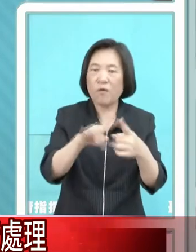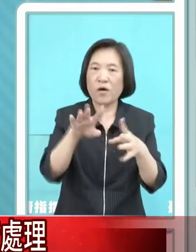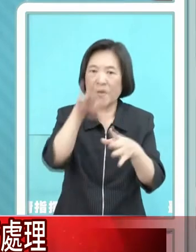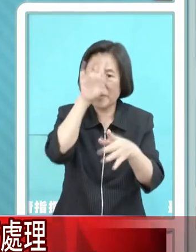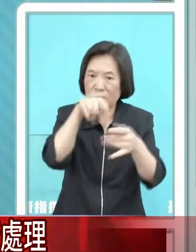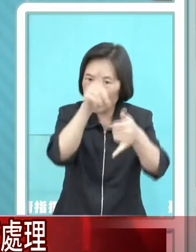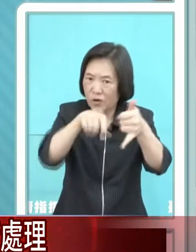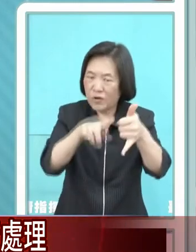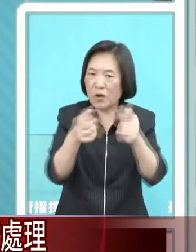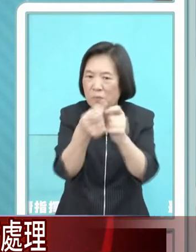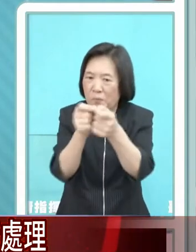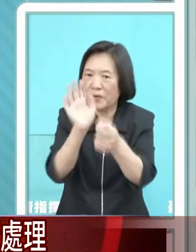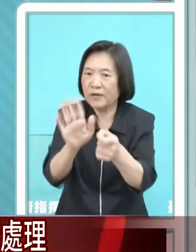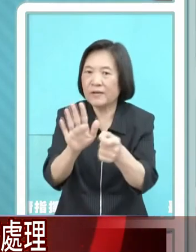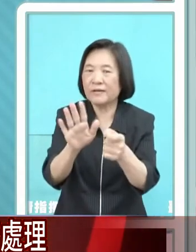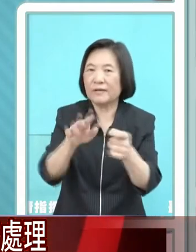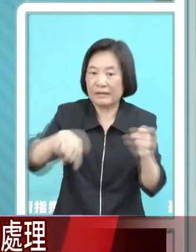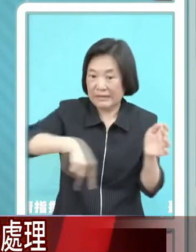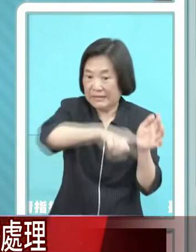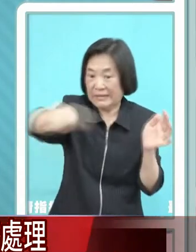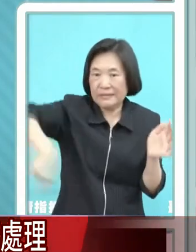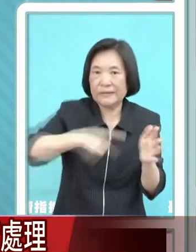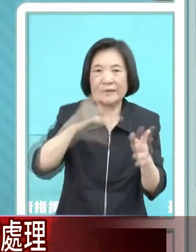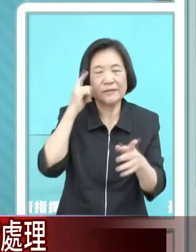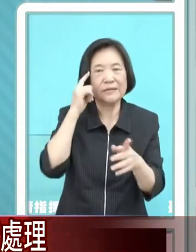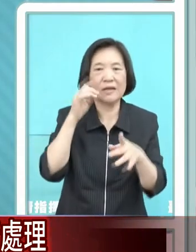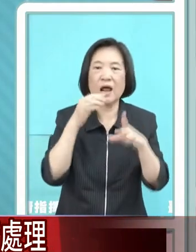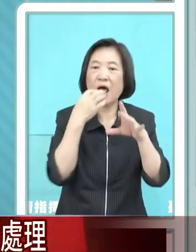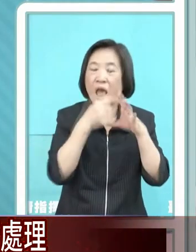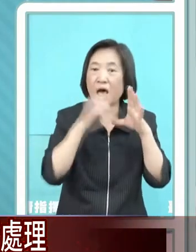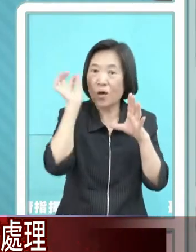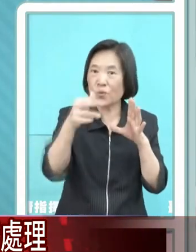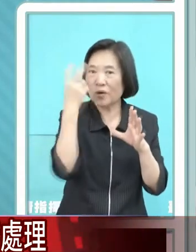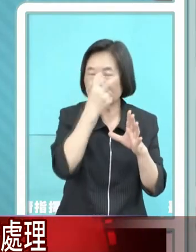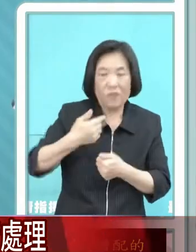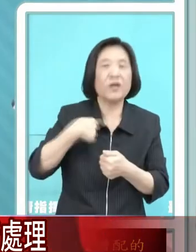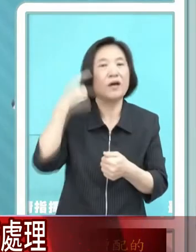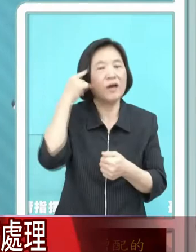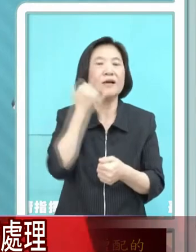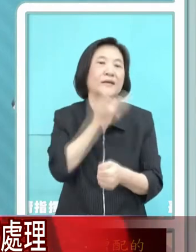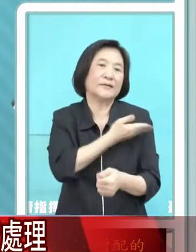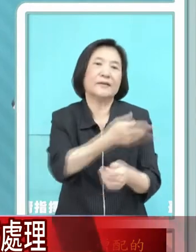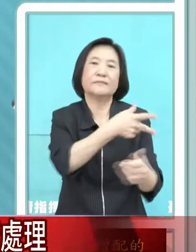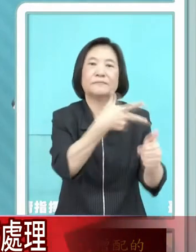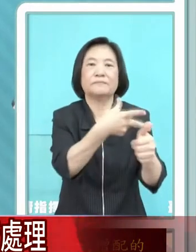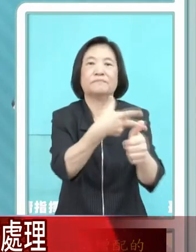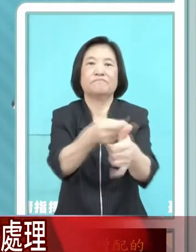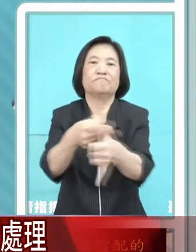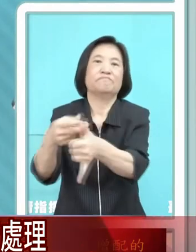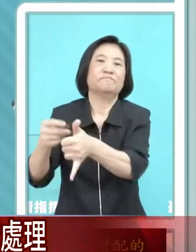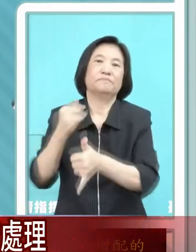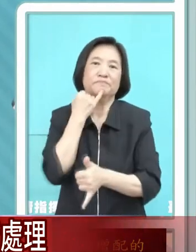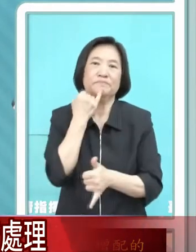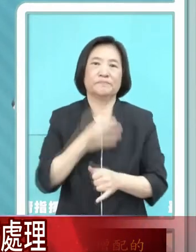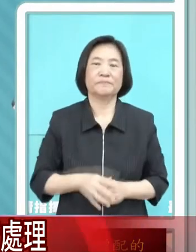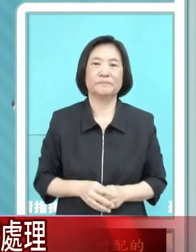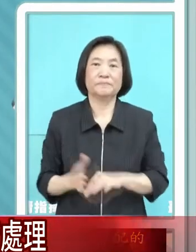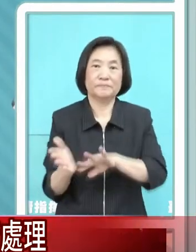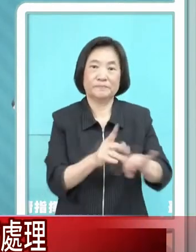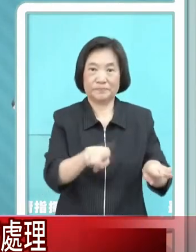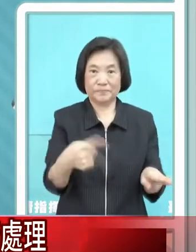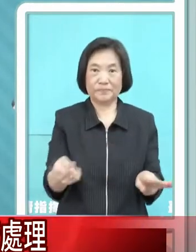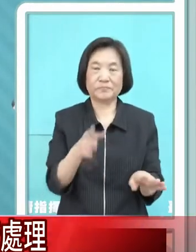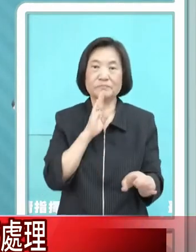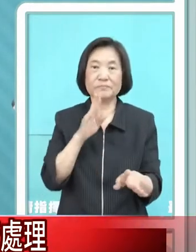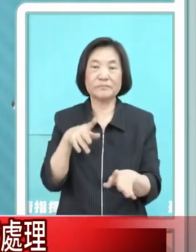有接触的人，原则上我们就给他做快筛，快筛完阴性的。 那最重要的是我们接下去的前